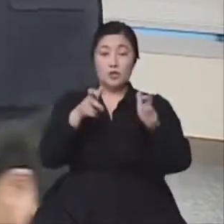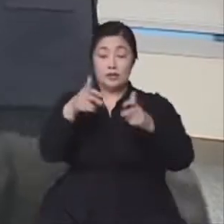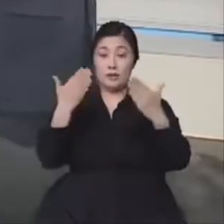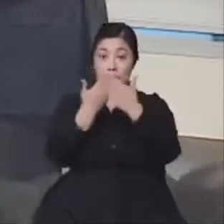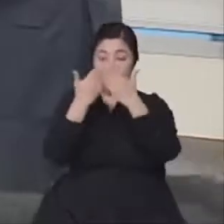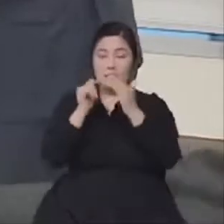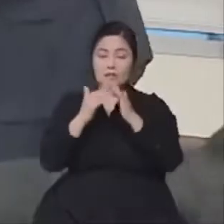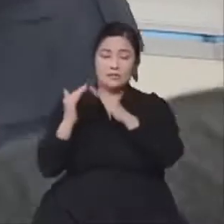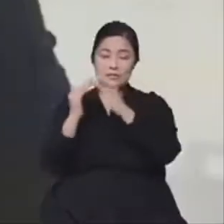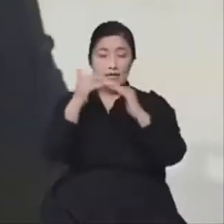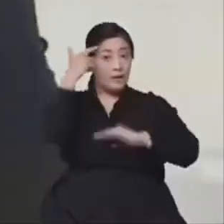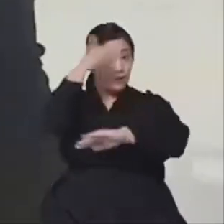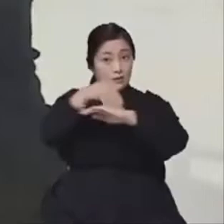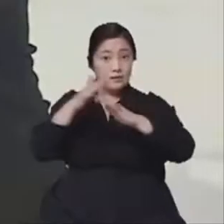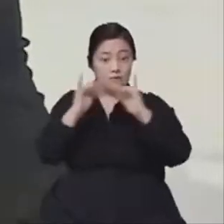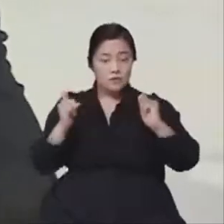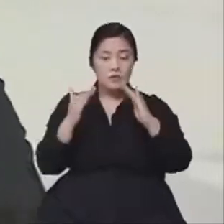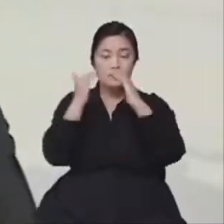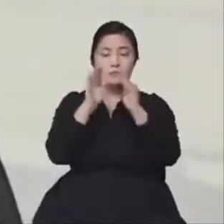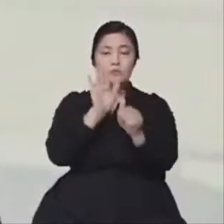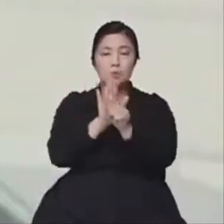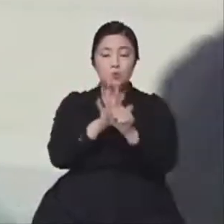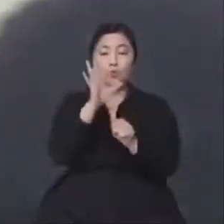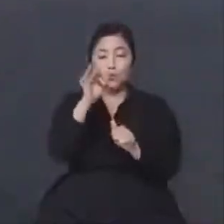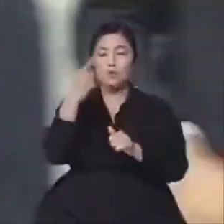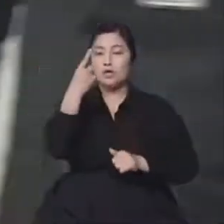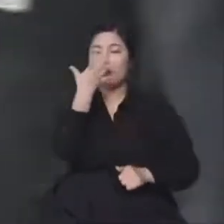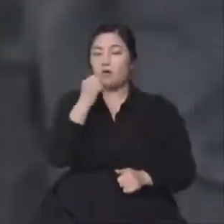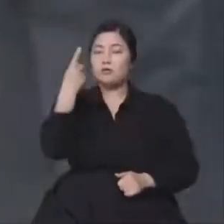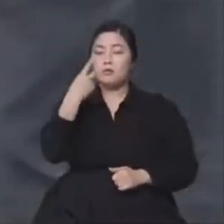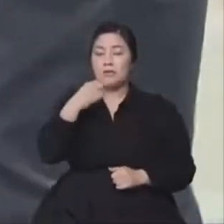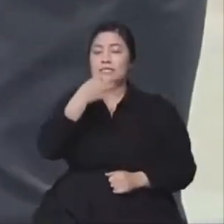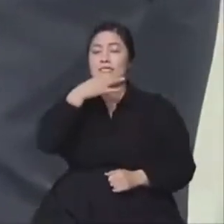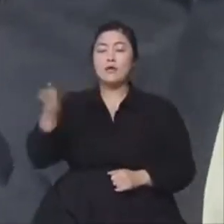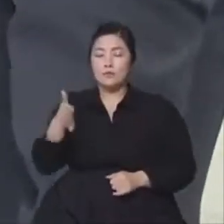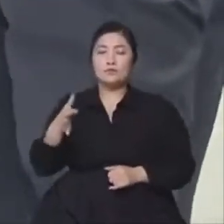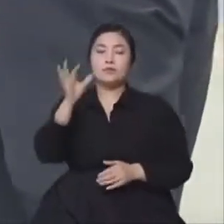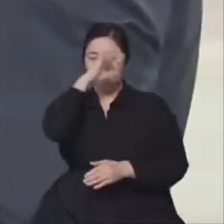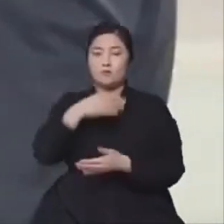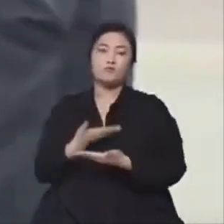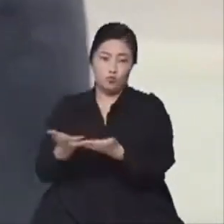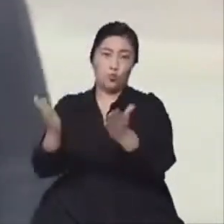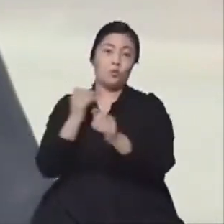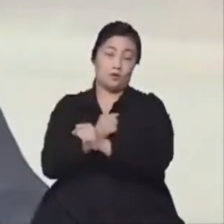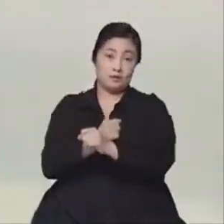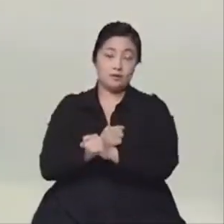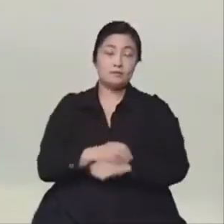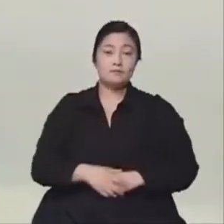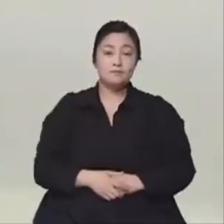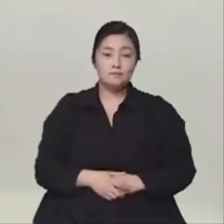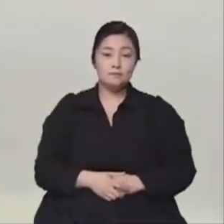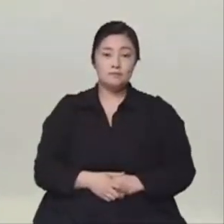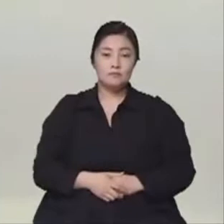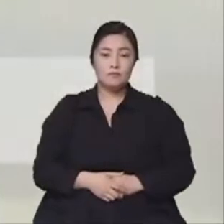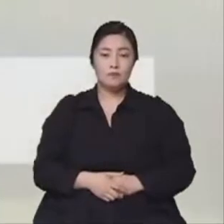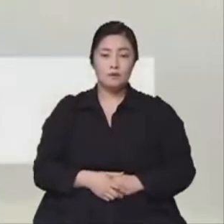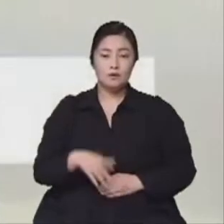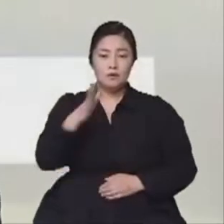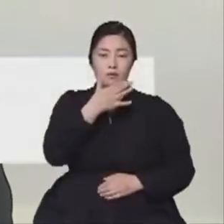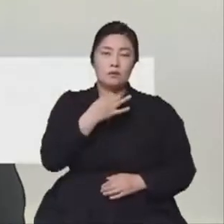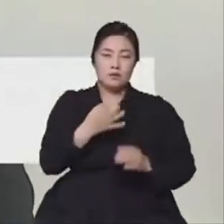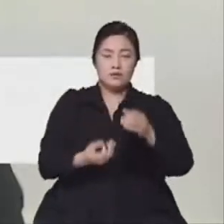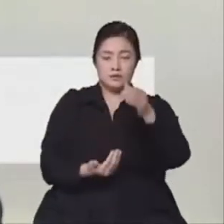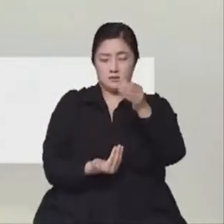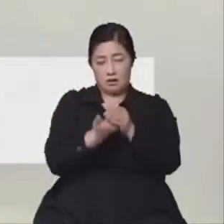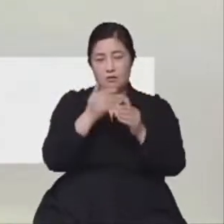현대산업개발은 또 입주 예정자들에게 주거지원금 1억 1천만 원을 무이자로 지원하기로 했습니다. 예, 불행한 사고에 대해서 다시